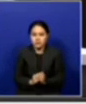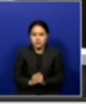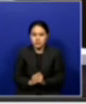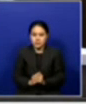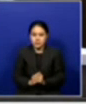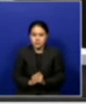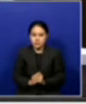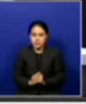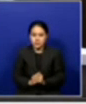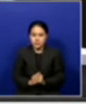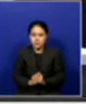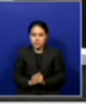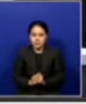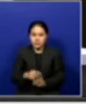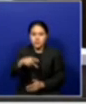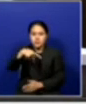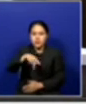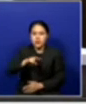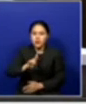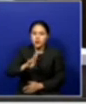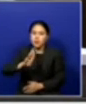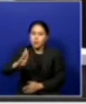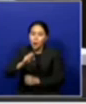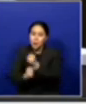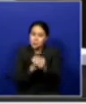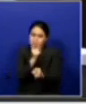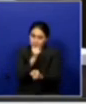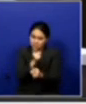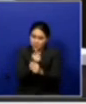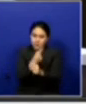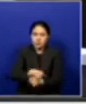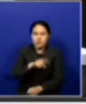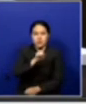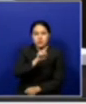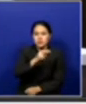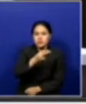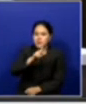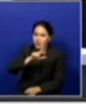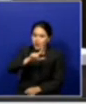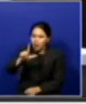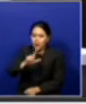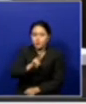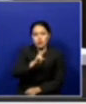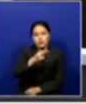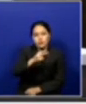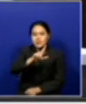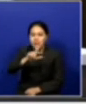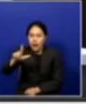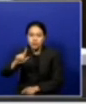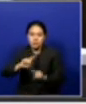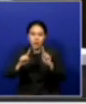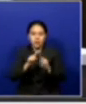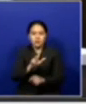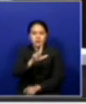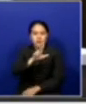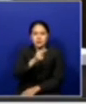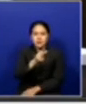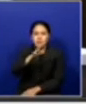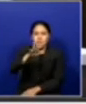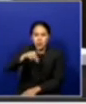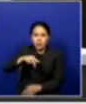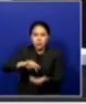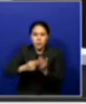พระราชบัญญัติการเงินปีละ10,000ล้าน20,000ล้าน53,000ล้านที่ผ่านมาเนี่ยพิจารณา3วาระร